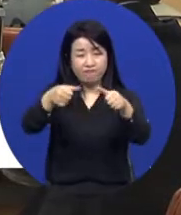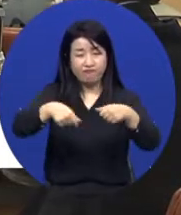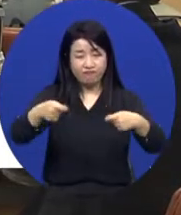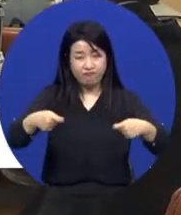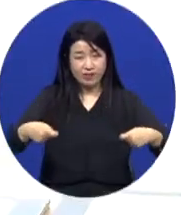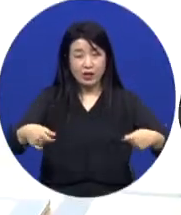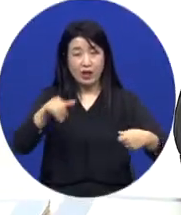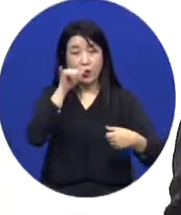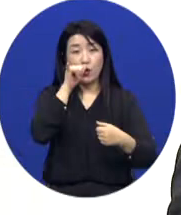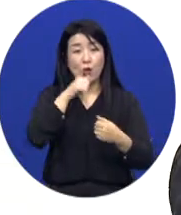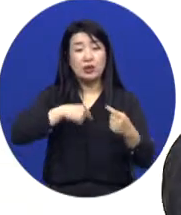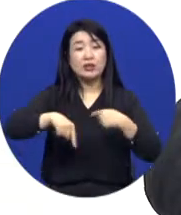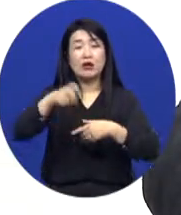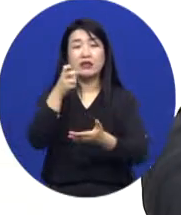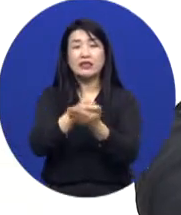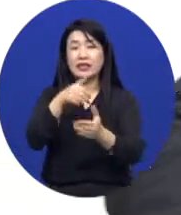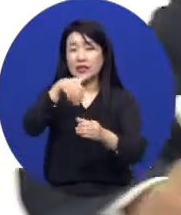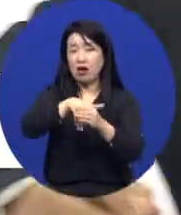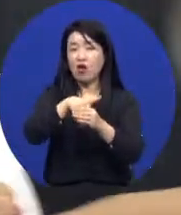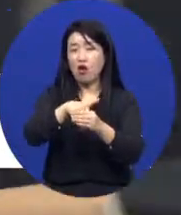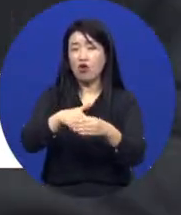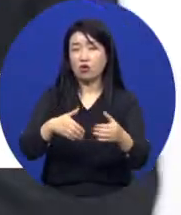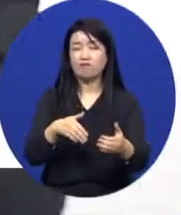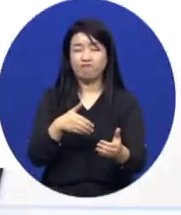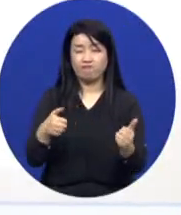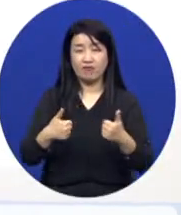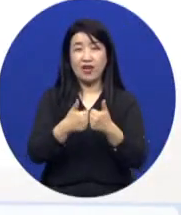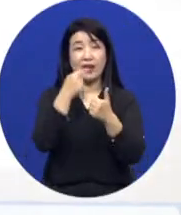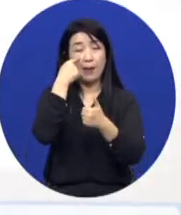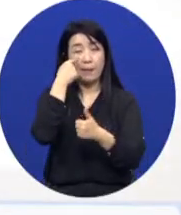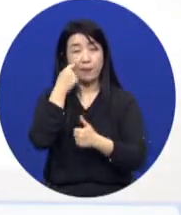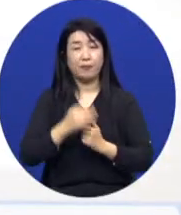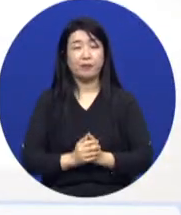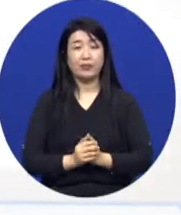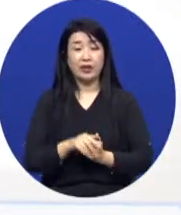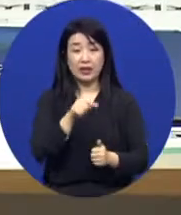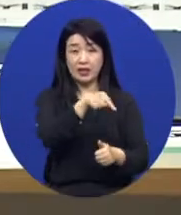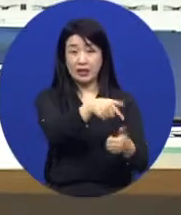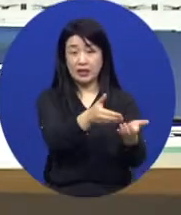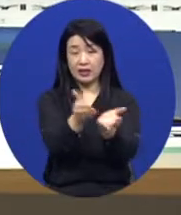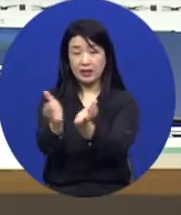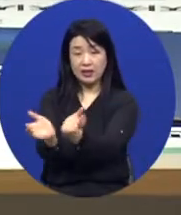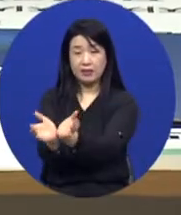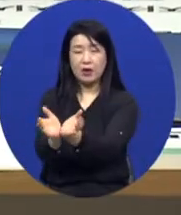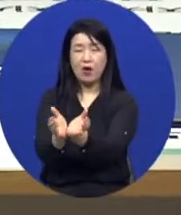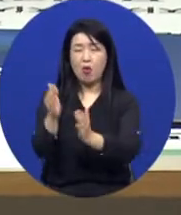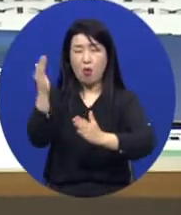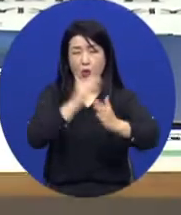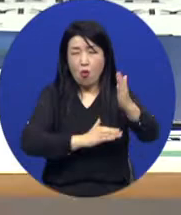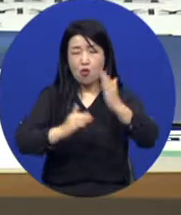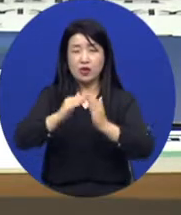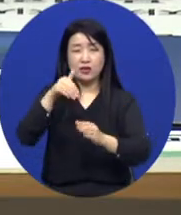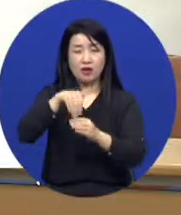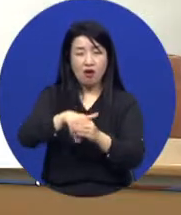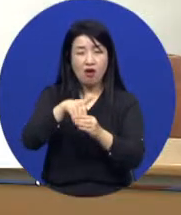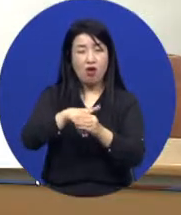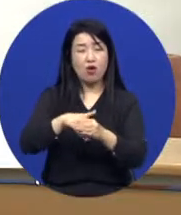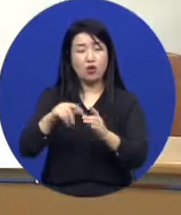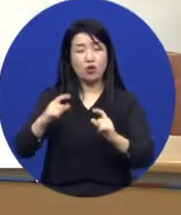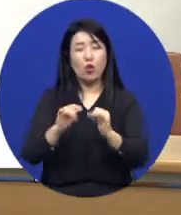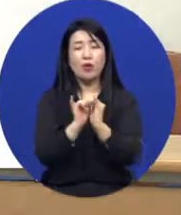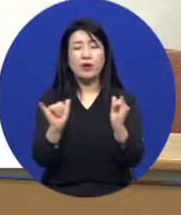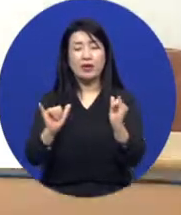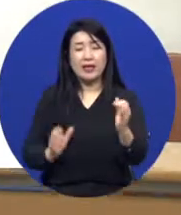열고 정책선거로 대결하겠다고 다짐했습니다. 이들은 공정한 경선을 통해 도민의 삶을 책임지는